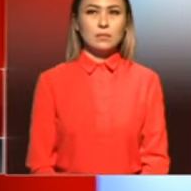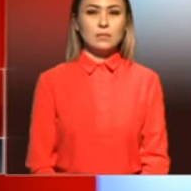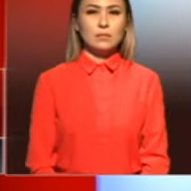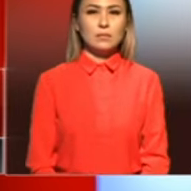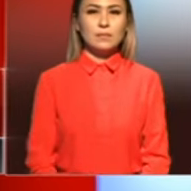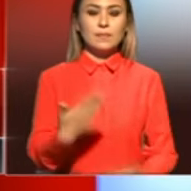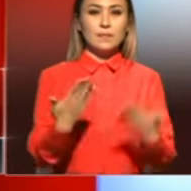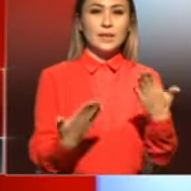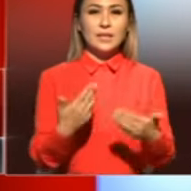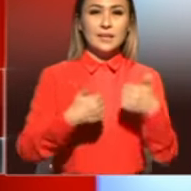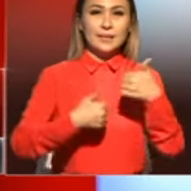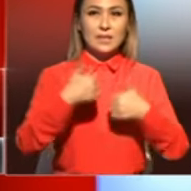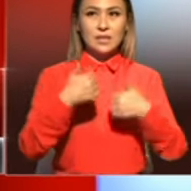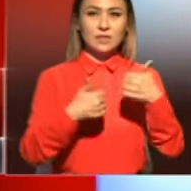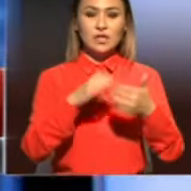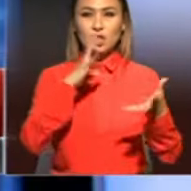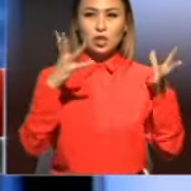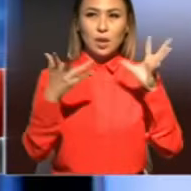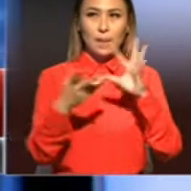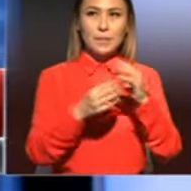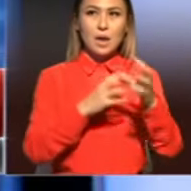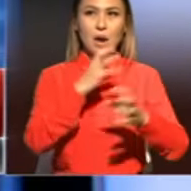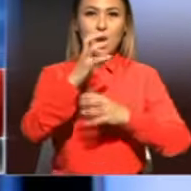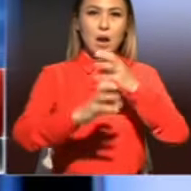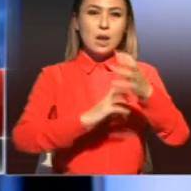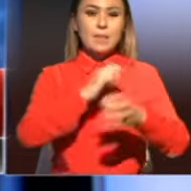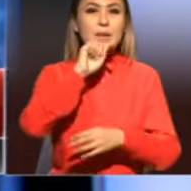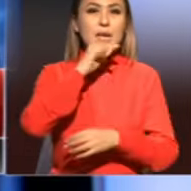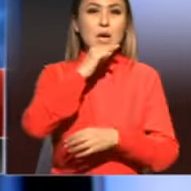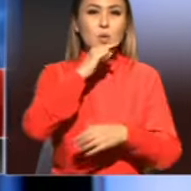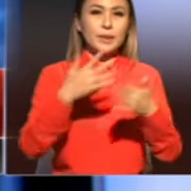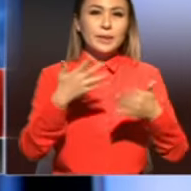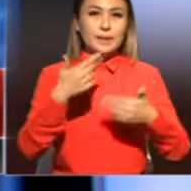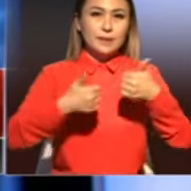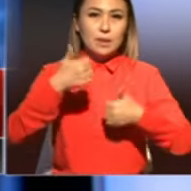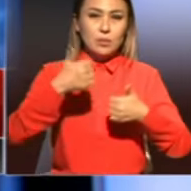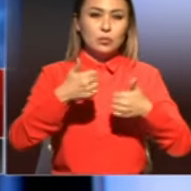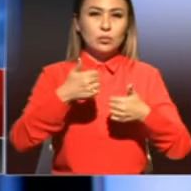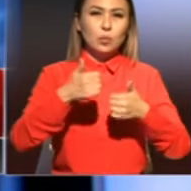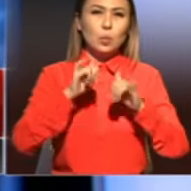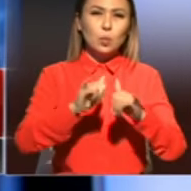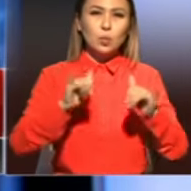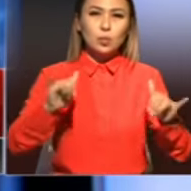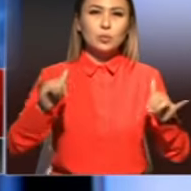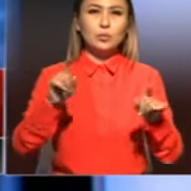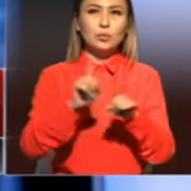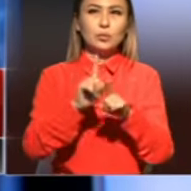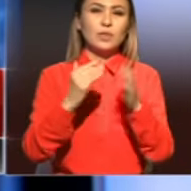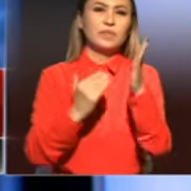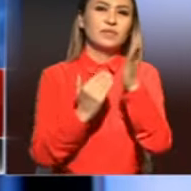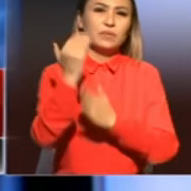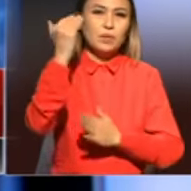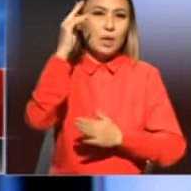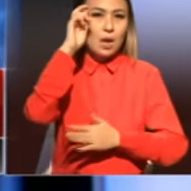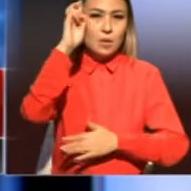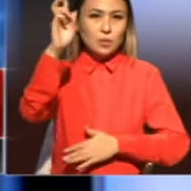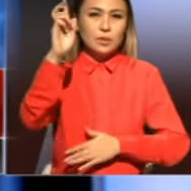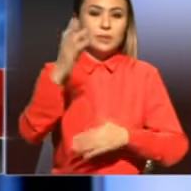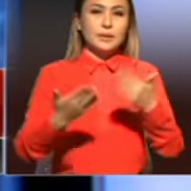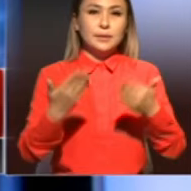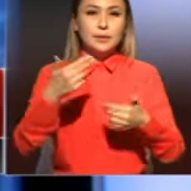Салыстырмалы түрде айтатын болсақ, енді жалпы әлем экономикасымен дамыған әлдеқайда өркениетті елдердің